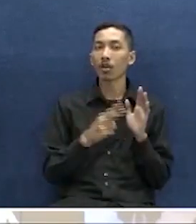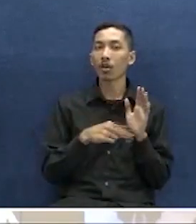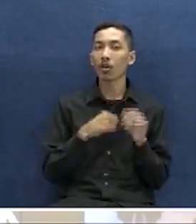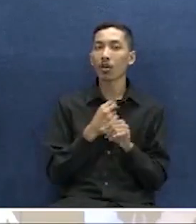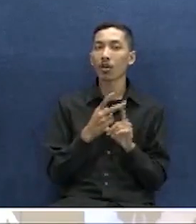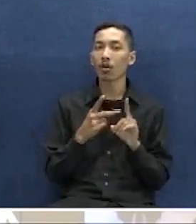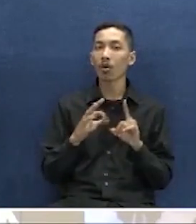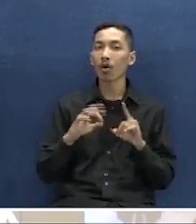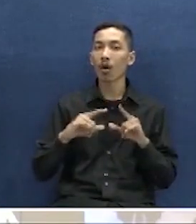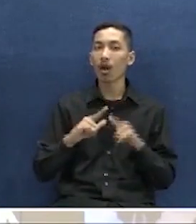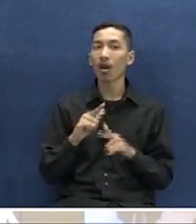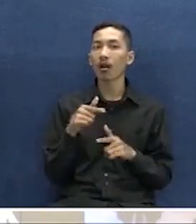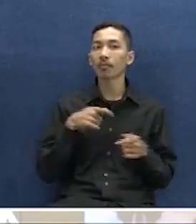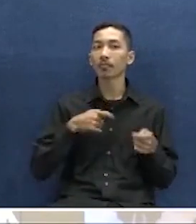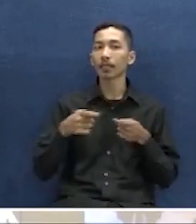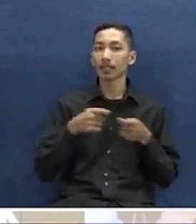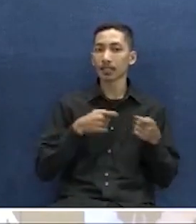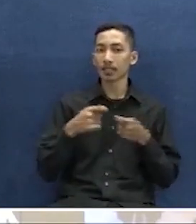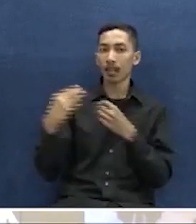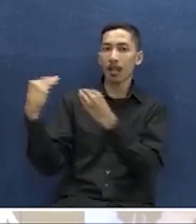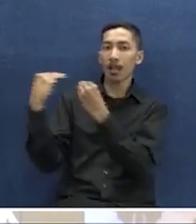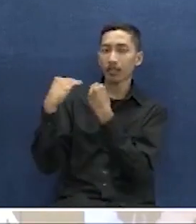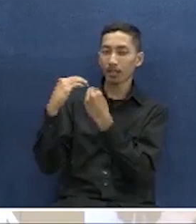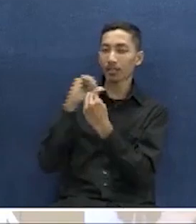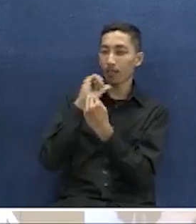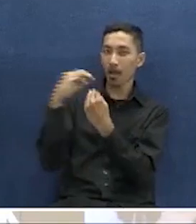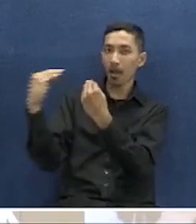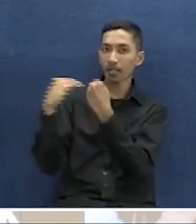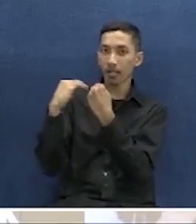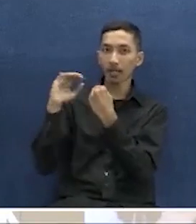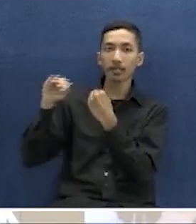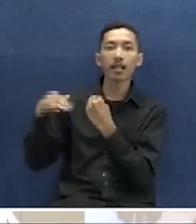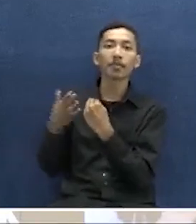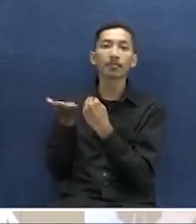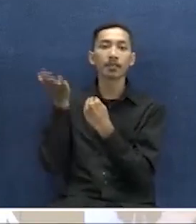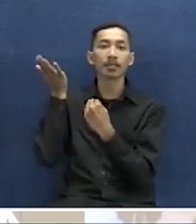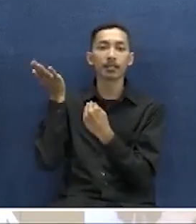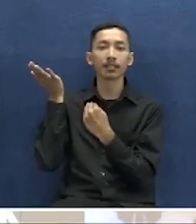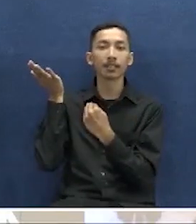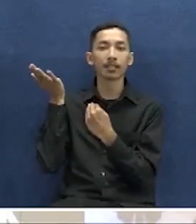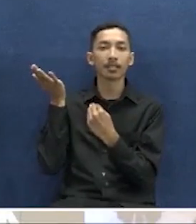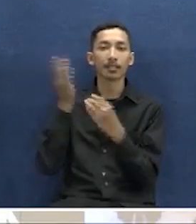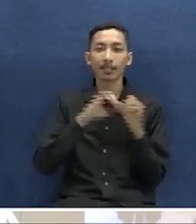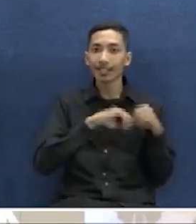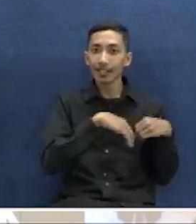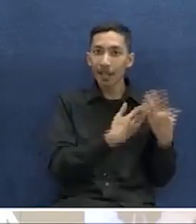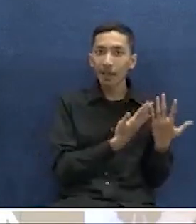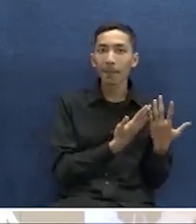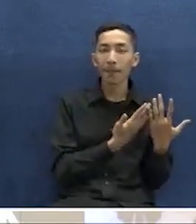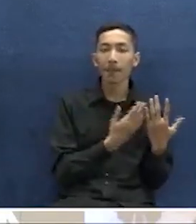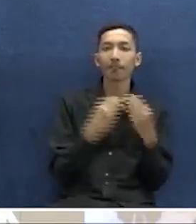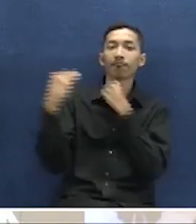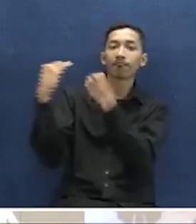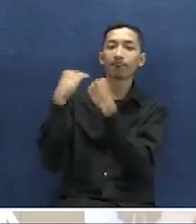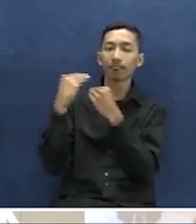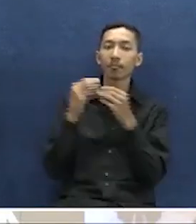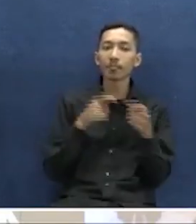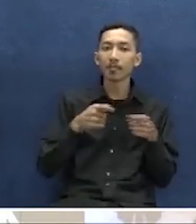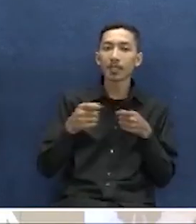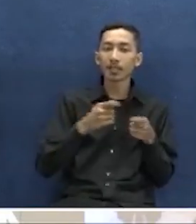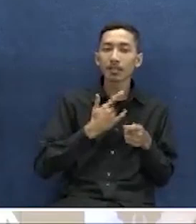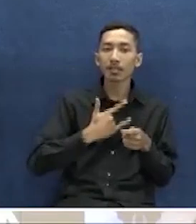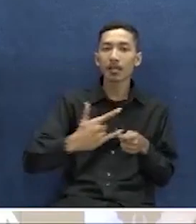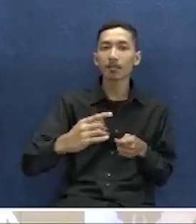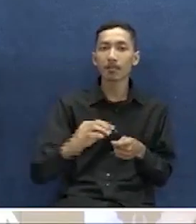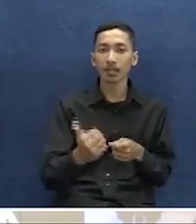kalau ini bisnis ini yang ngajarin siapa ini Rasulullah ini enggak jadi Islam dengan Islam ini bisa bisnis seperti ini bahkan kalian